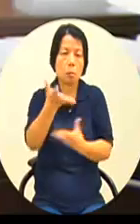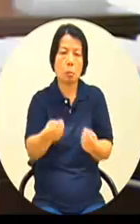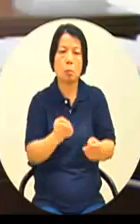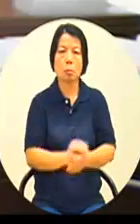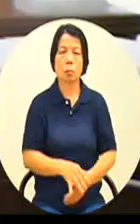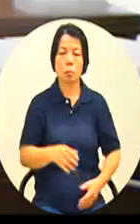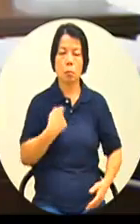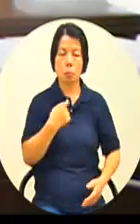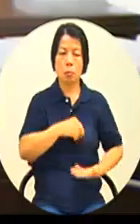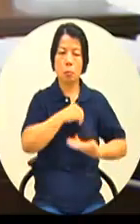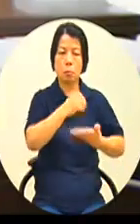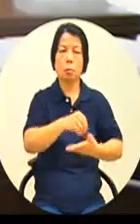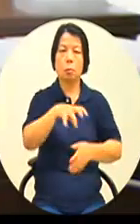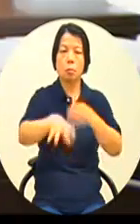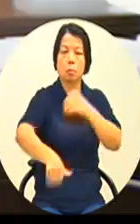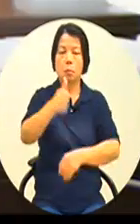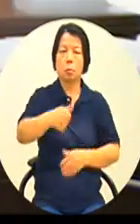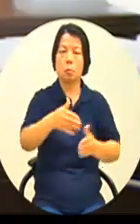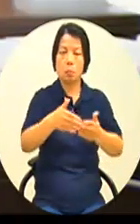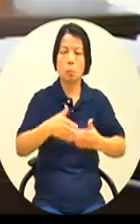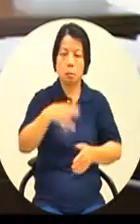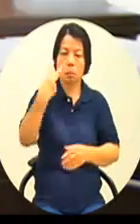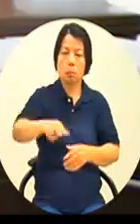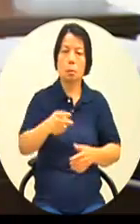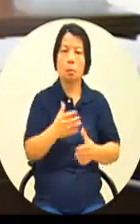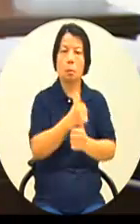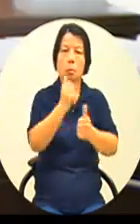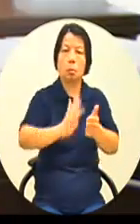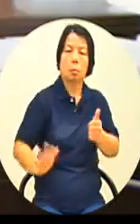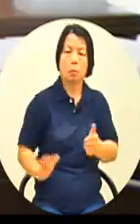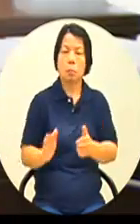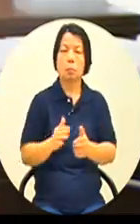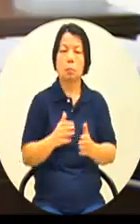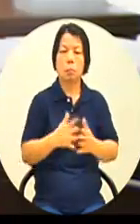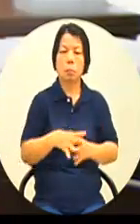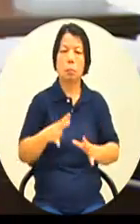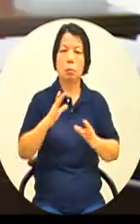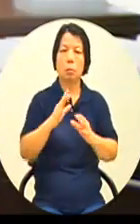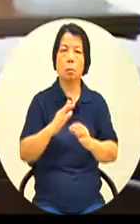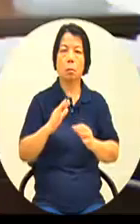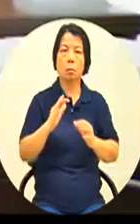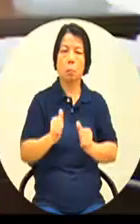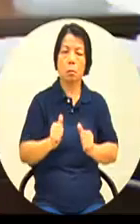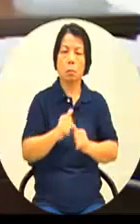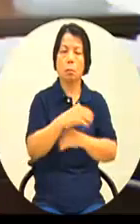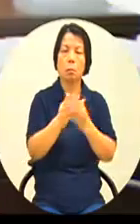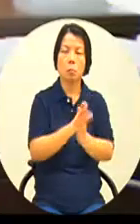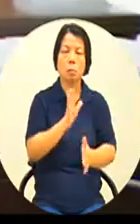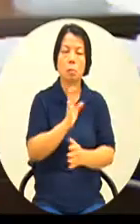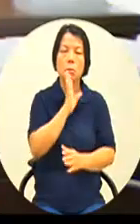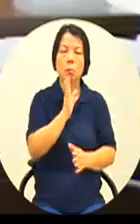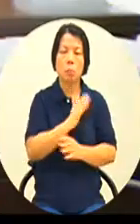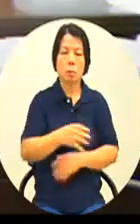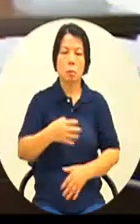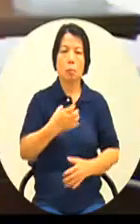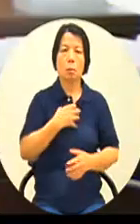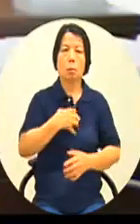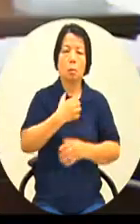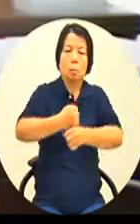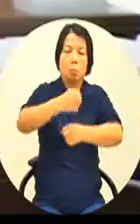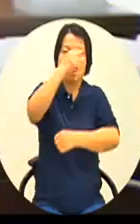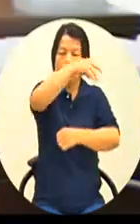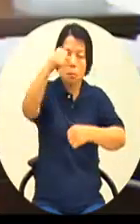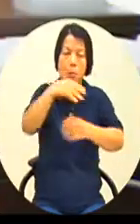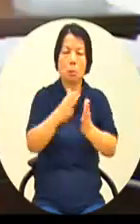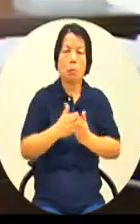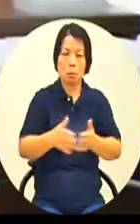长，你们要再办这个生态这个盛典，如果它是成为一个蛤蟆仙，非常美丽，可以展